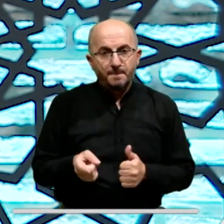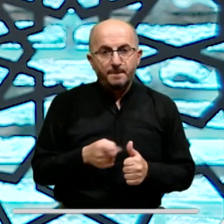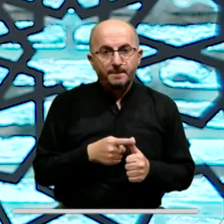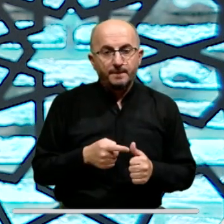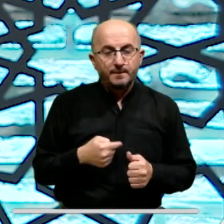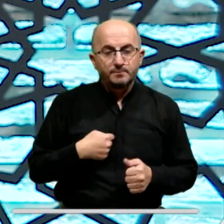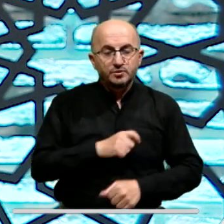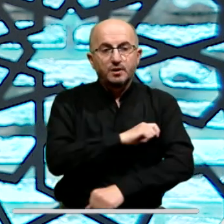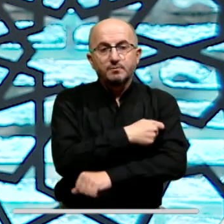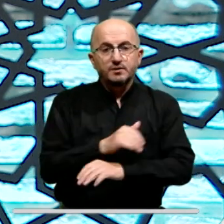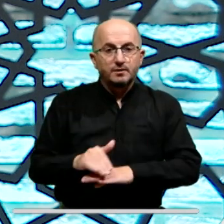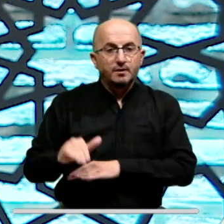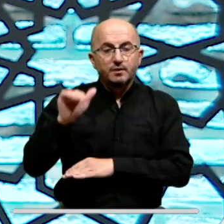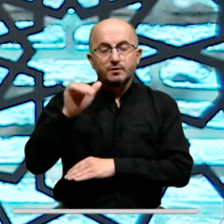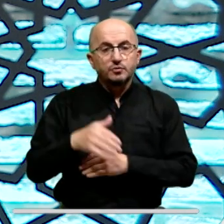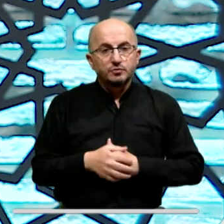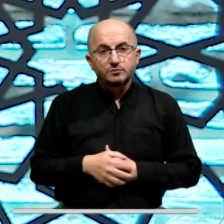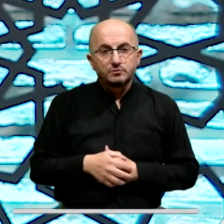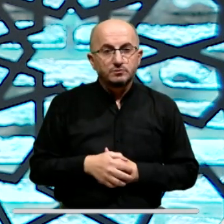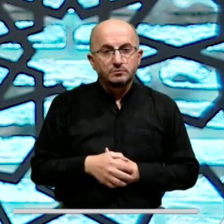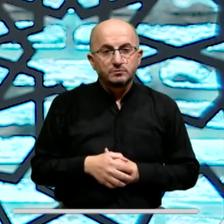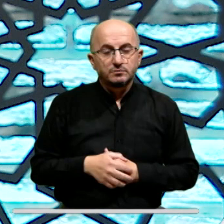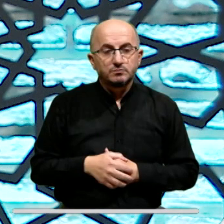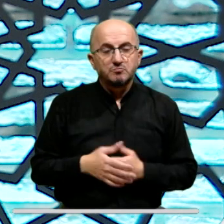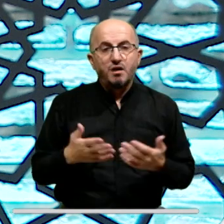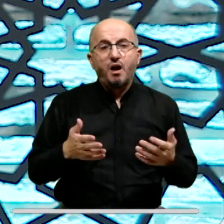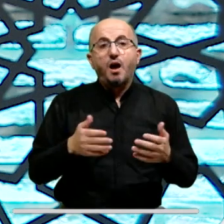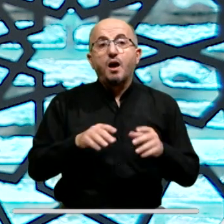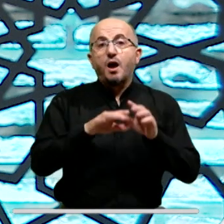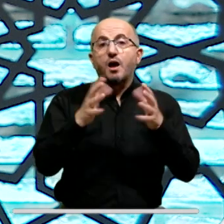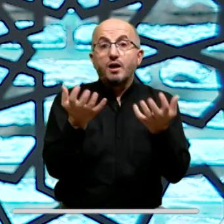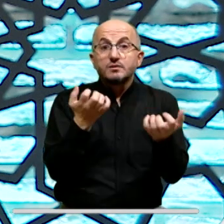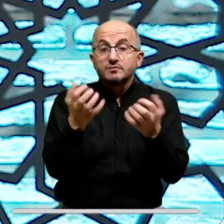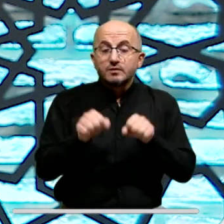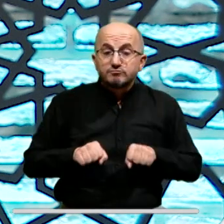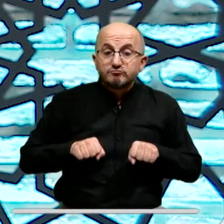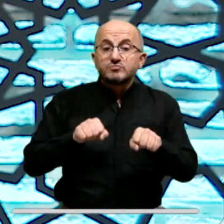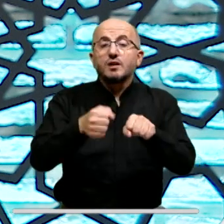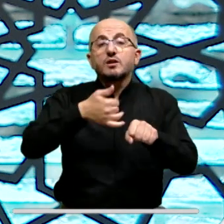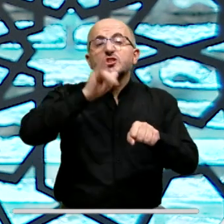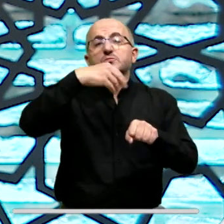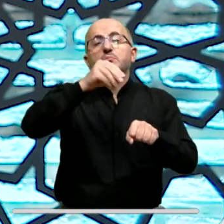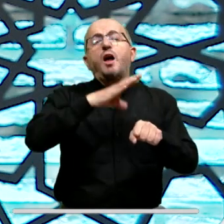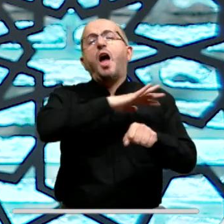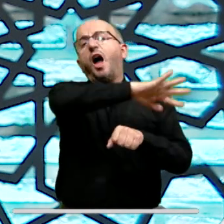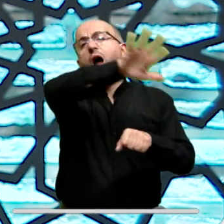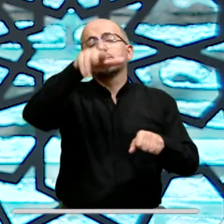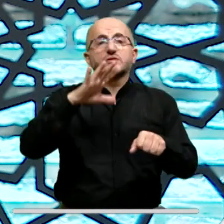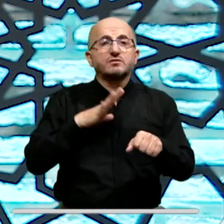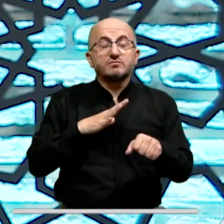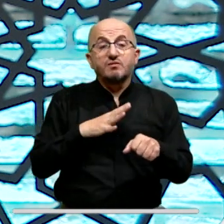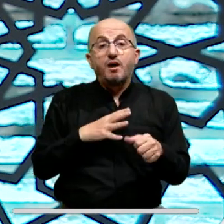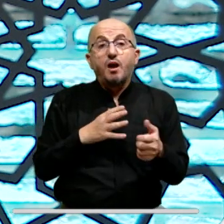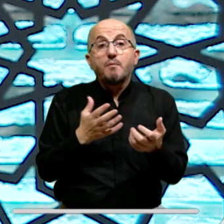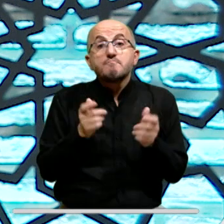biz Almanya'da yaşıyor. Her girdiğiniz markette içki var. Mecbur alışveriş yapıyor. Hocalar diyorlar